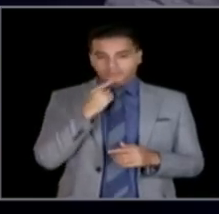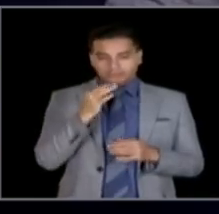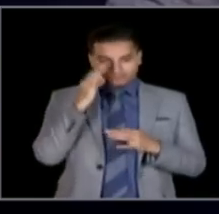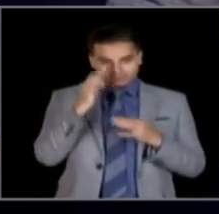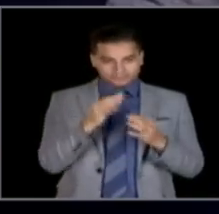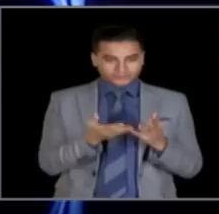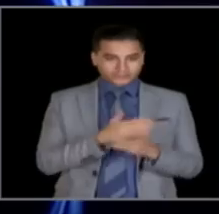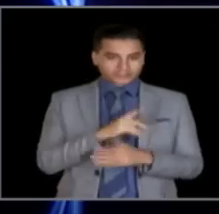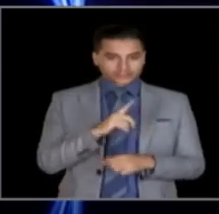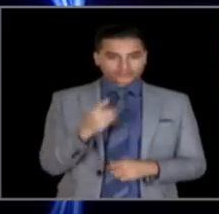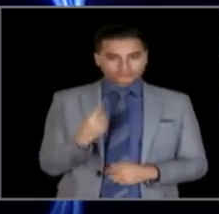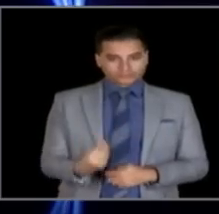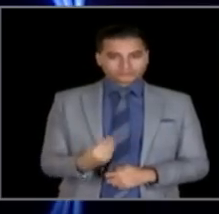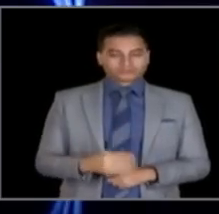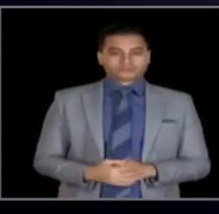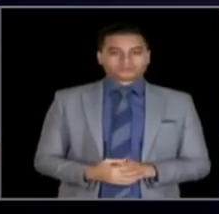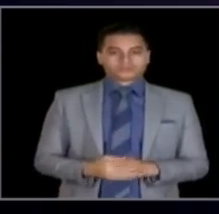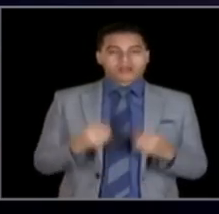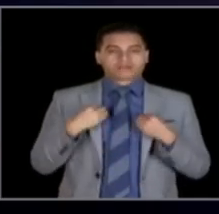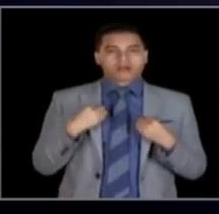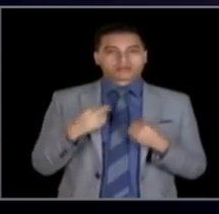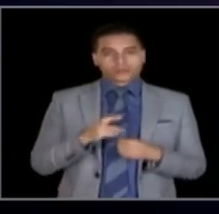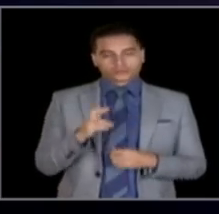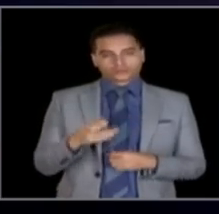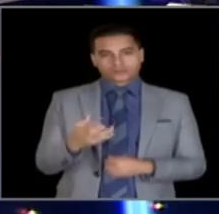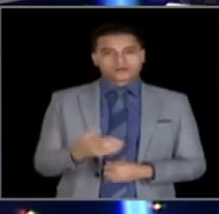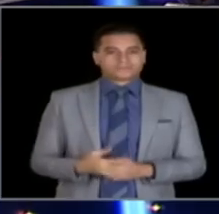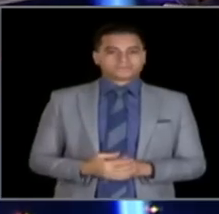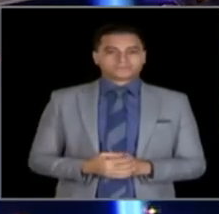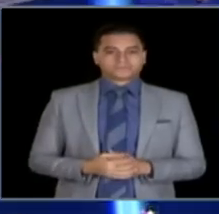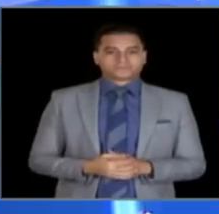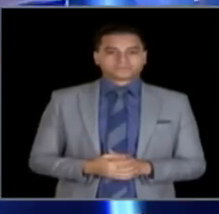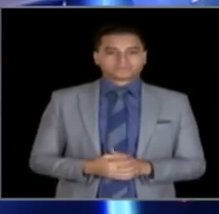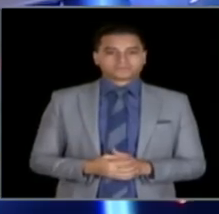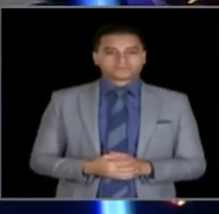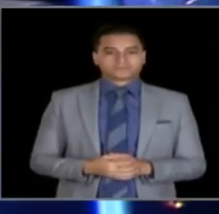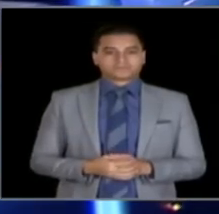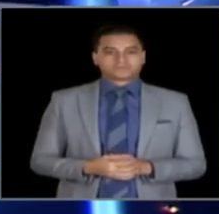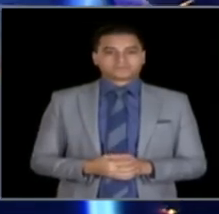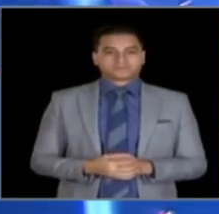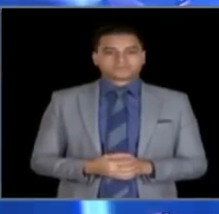ثانية، محدش يستعجل. رياضة، والسؤال هو